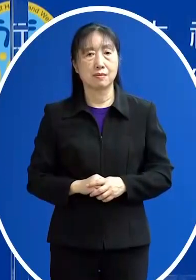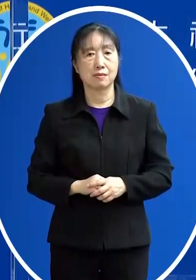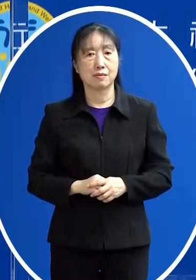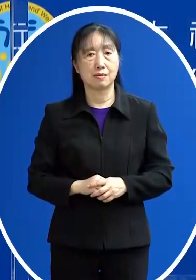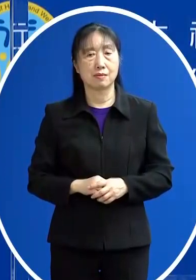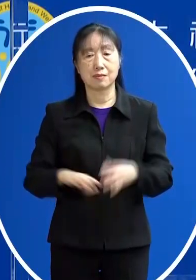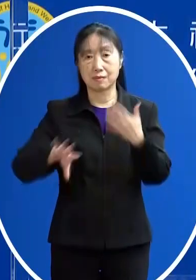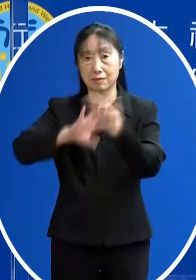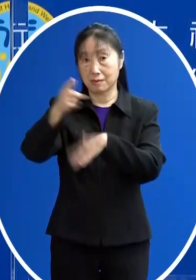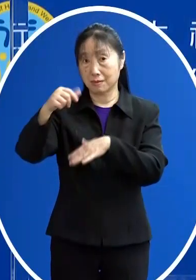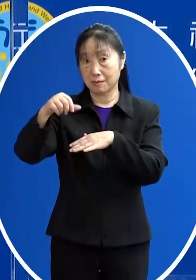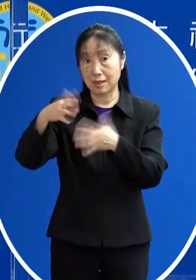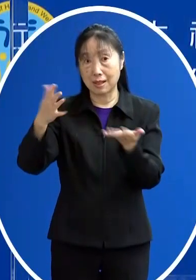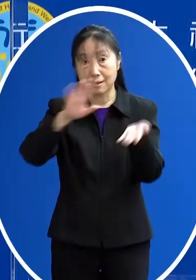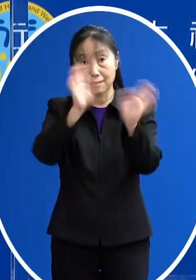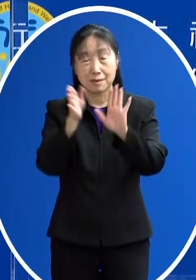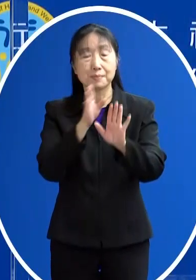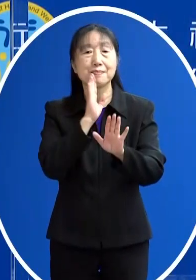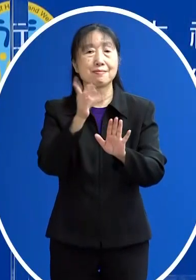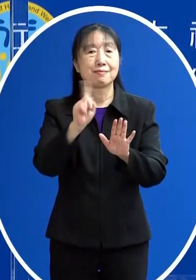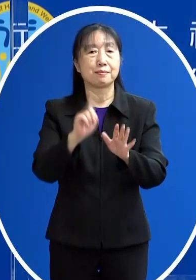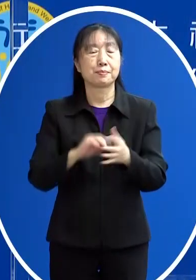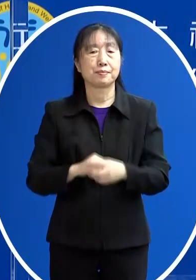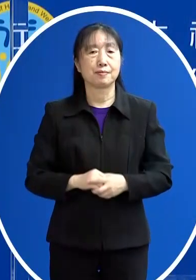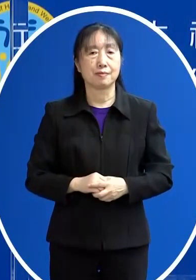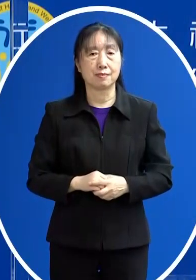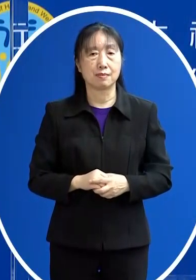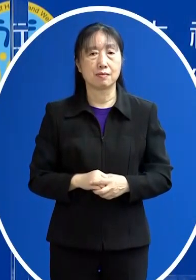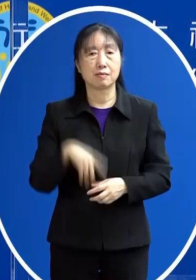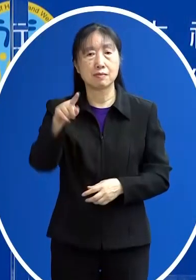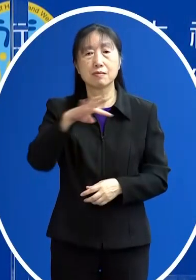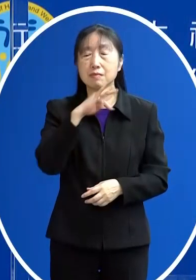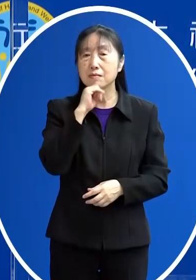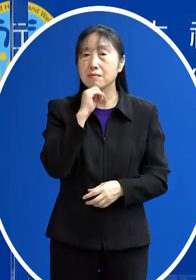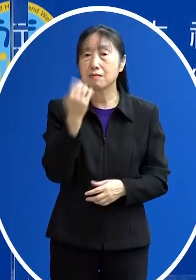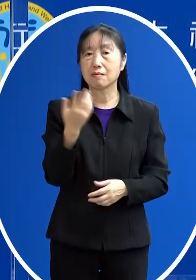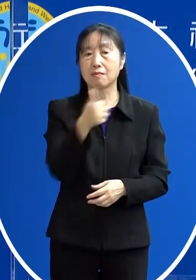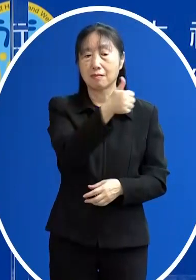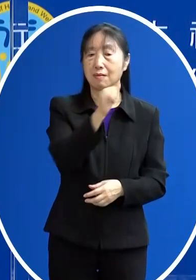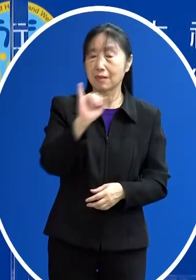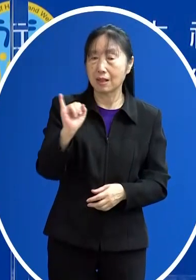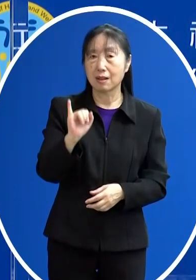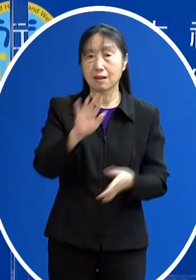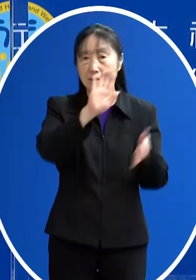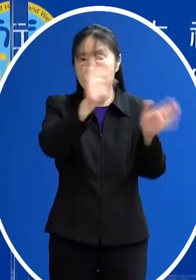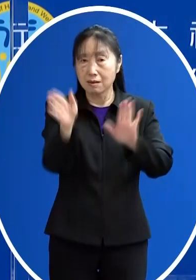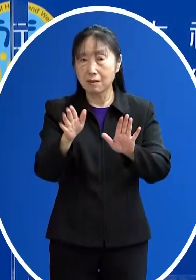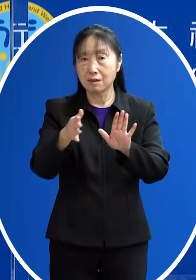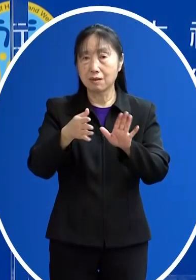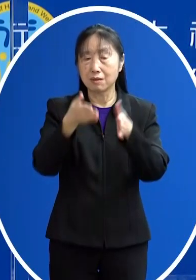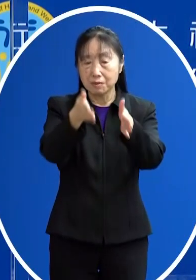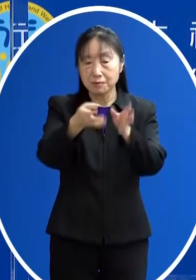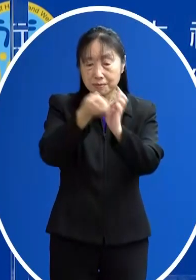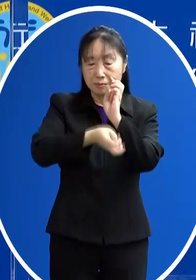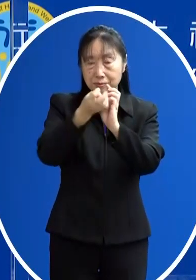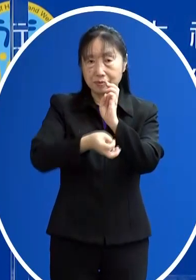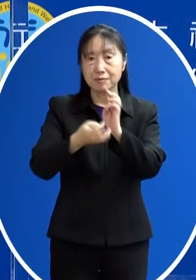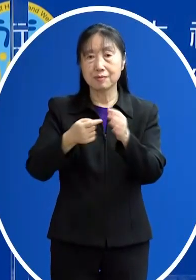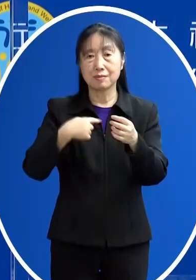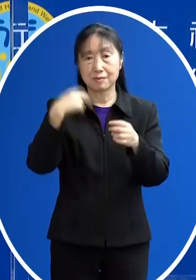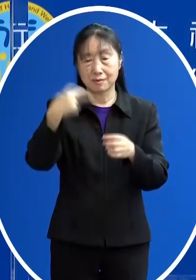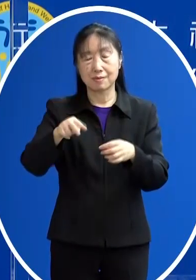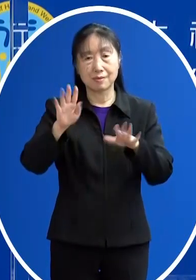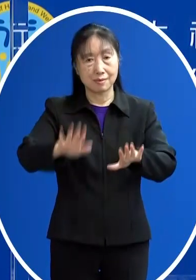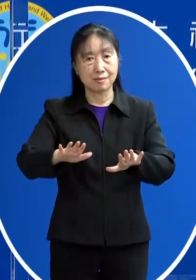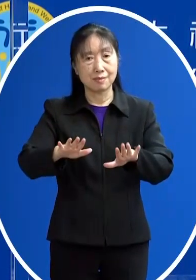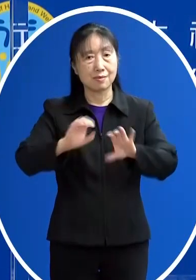好，那在境外移入的部分哈，就是除了例行的这些年龄、层、性别、症状分析之外，主要是今天我们